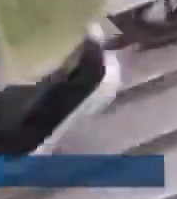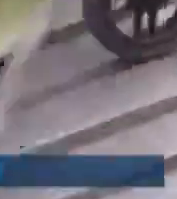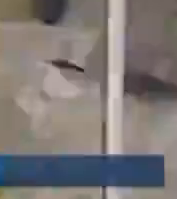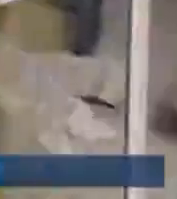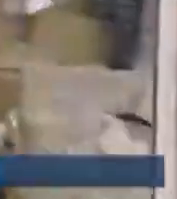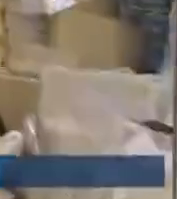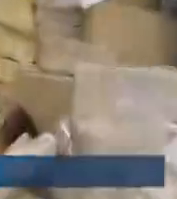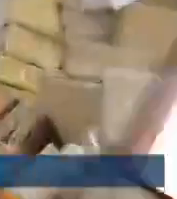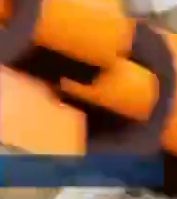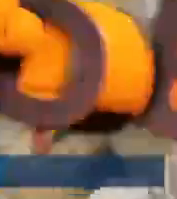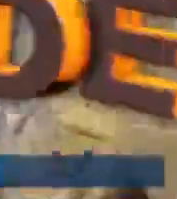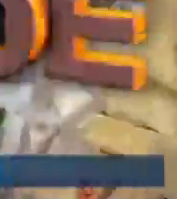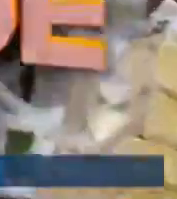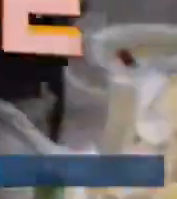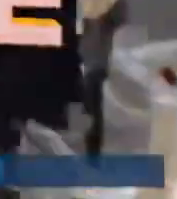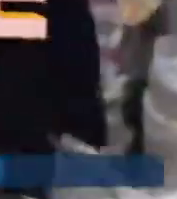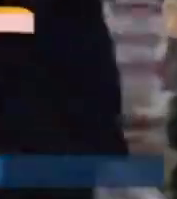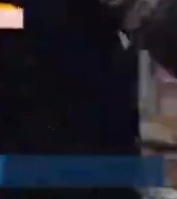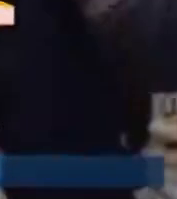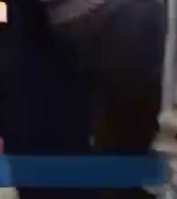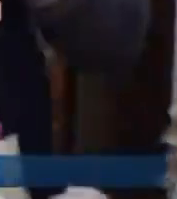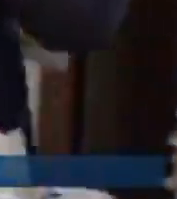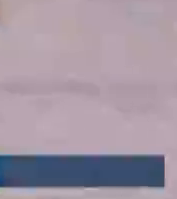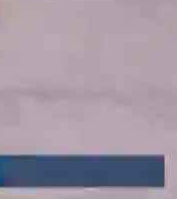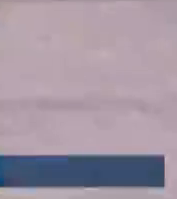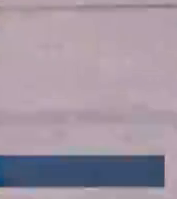manzaraları birazdan ATV Ana Haber'de.